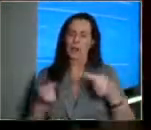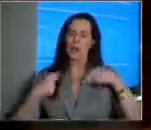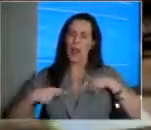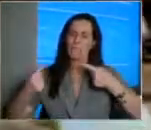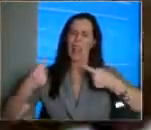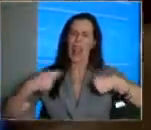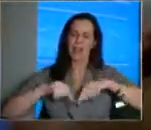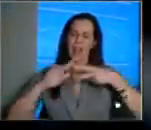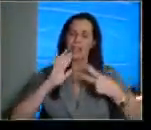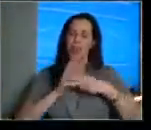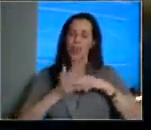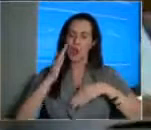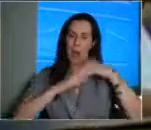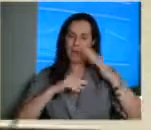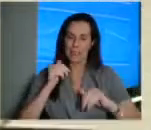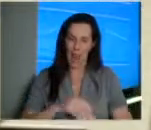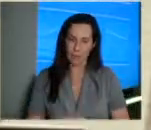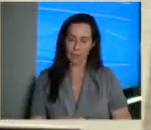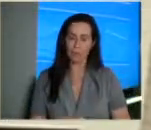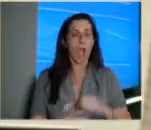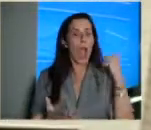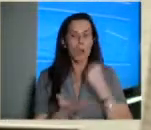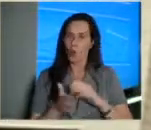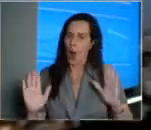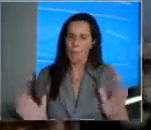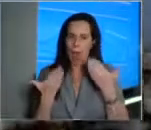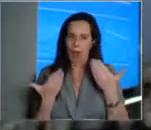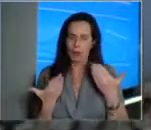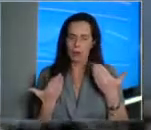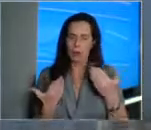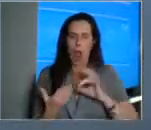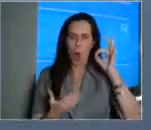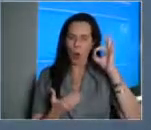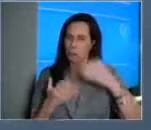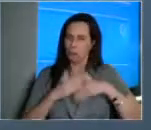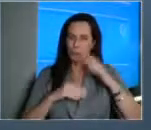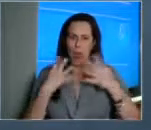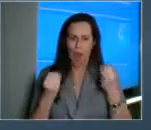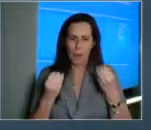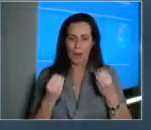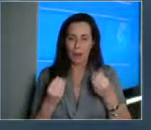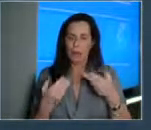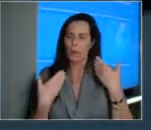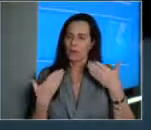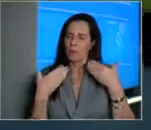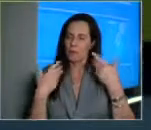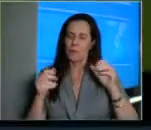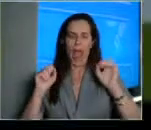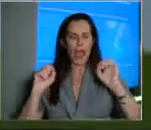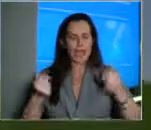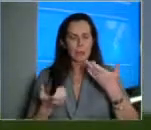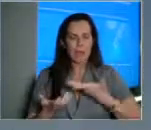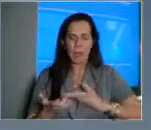הוועדה המקומית לתכנון ובנייה אורי לופלויאנסקי. האישור המהיר לפרויקט, אחוזי הבנייה החריגים והקלות שקיבלו יזמי